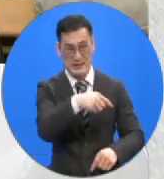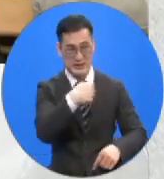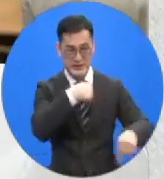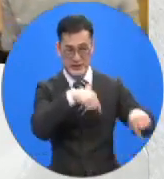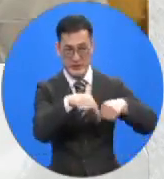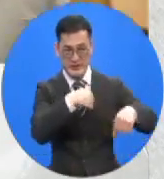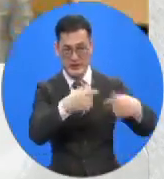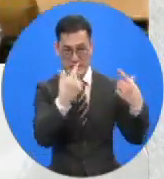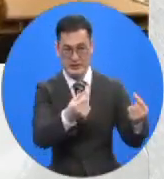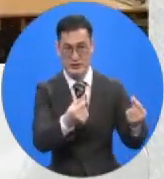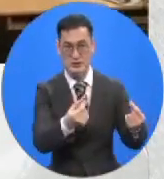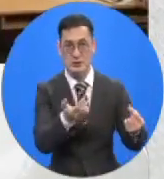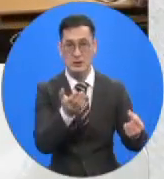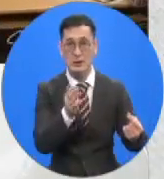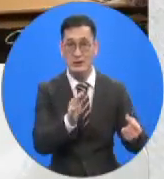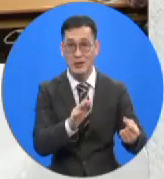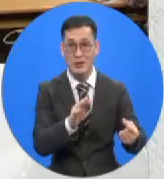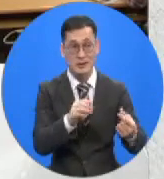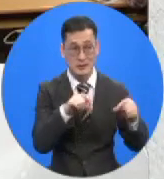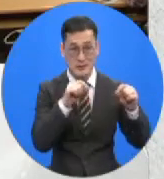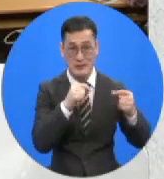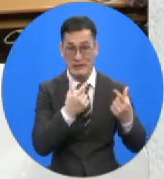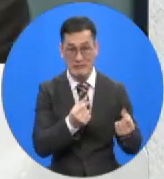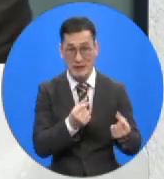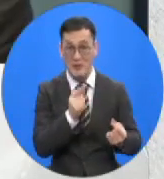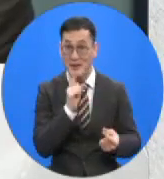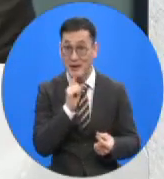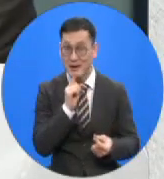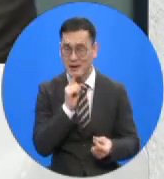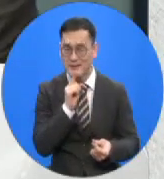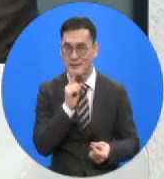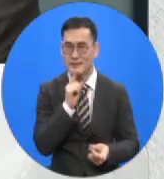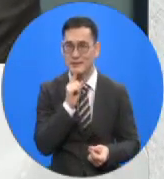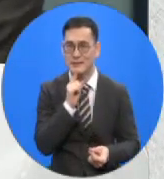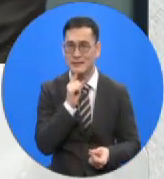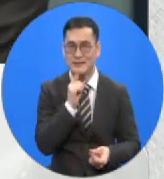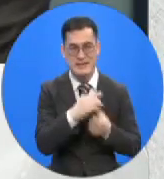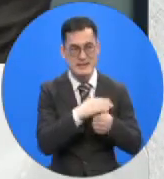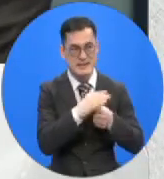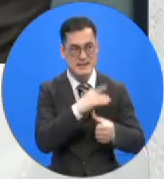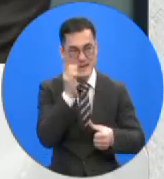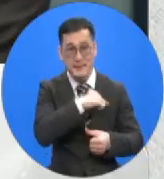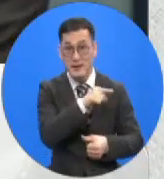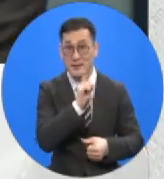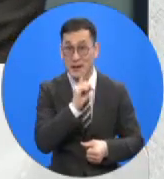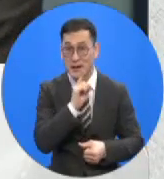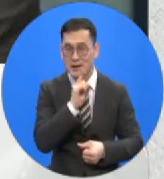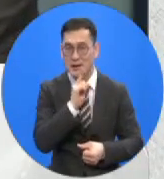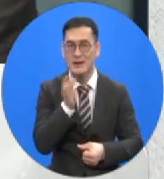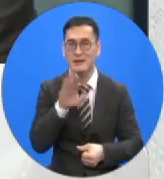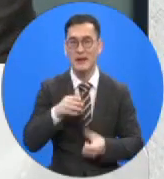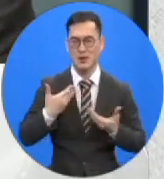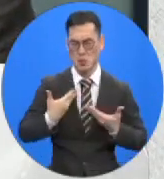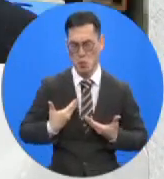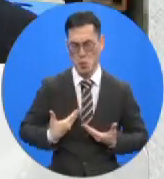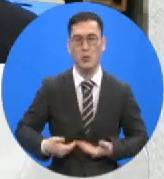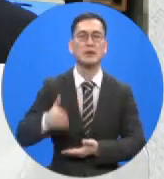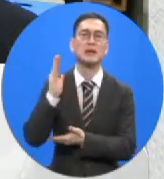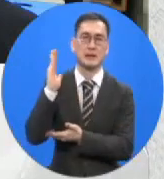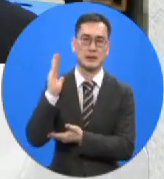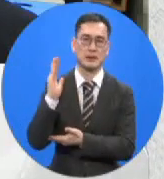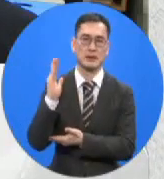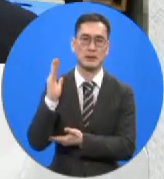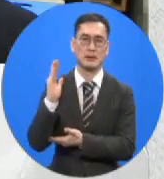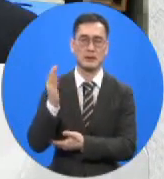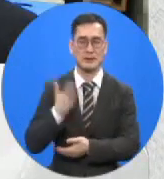투사이긴 하지만 상당히 온건한 모습과 뭐 이런 걸 보이면서 지지층에 더해서 좀